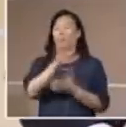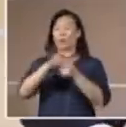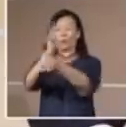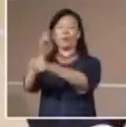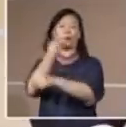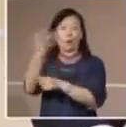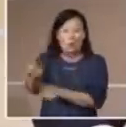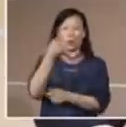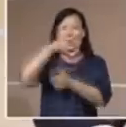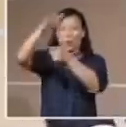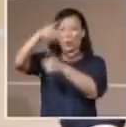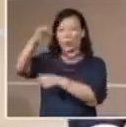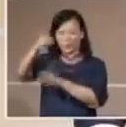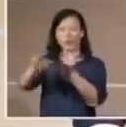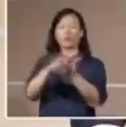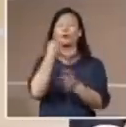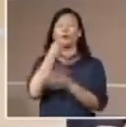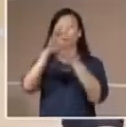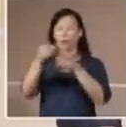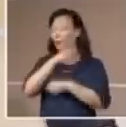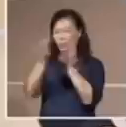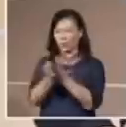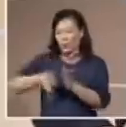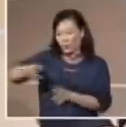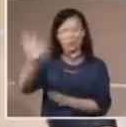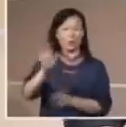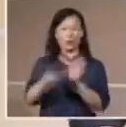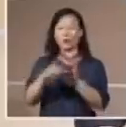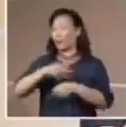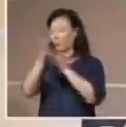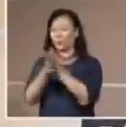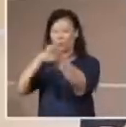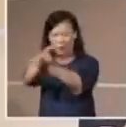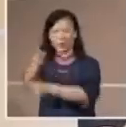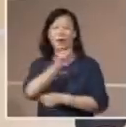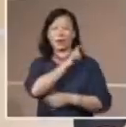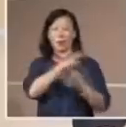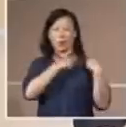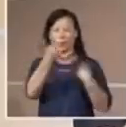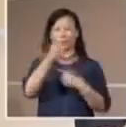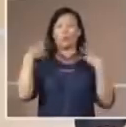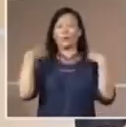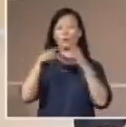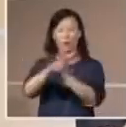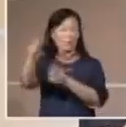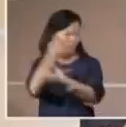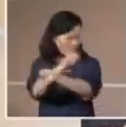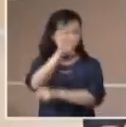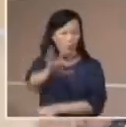无款呢，伊搞无款呢，那民众嘛免出一仙钱呢，都交予伊。美国国会，伊做经